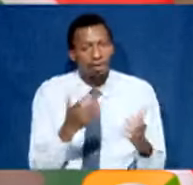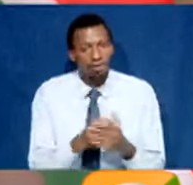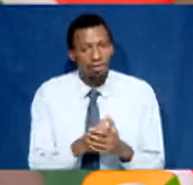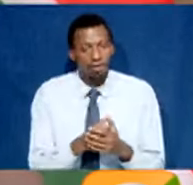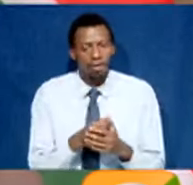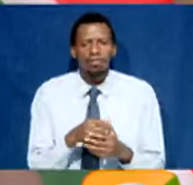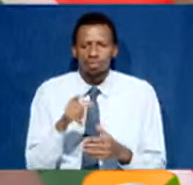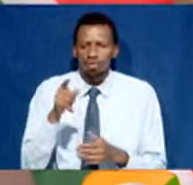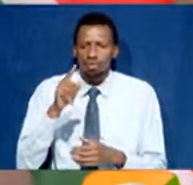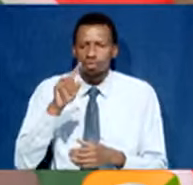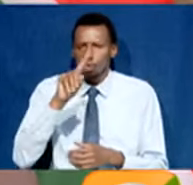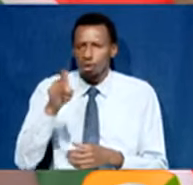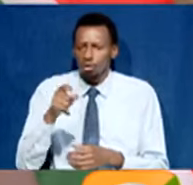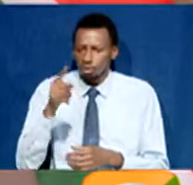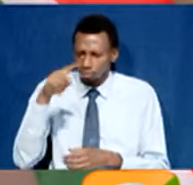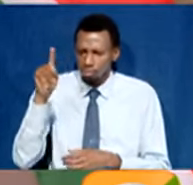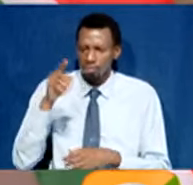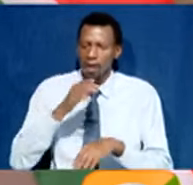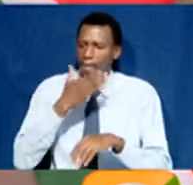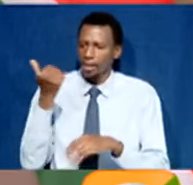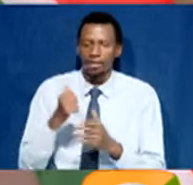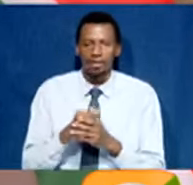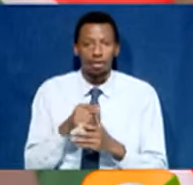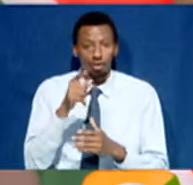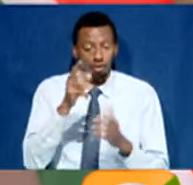Ukisoma sheria mpya